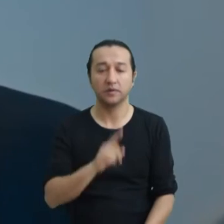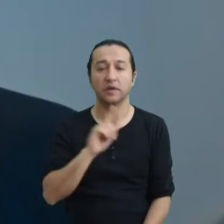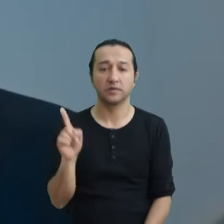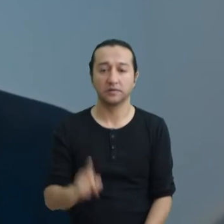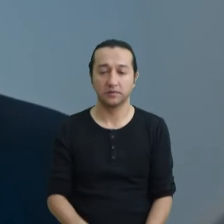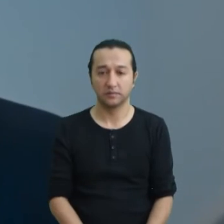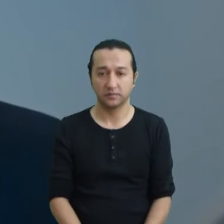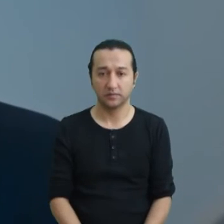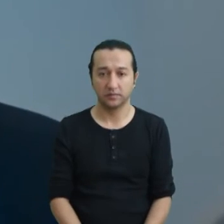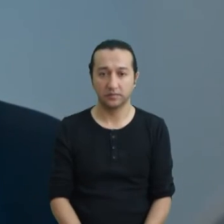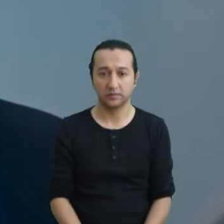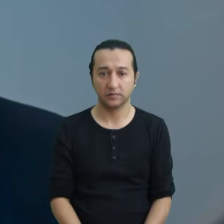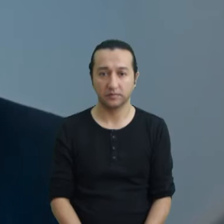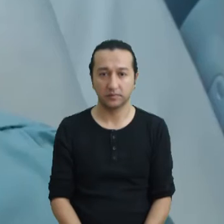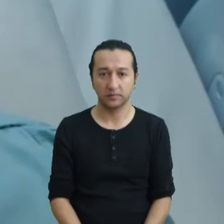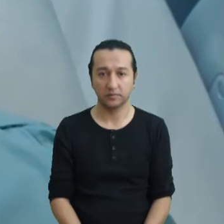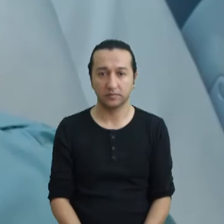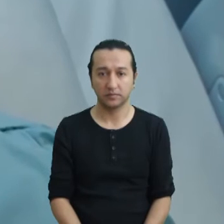Hayır.